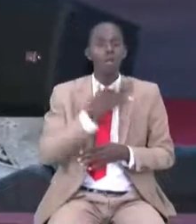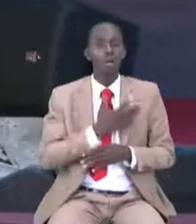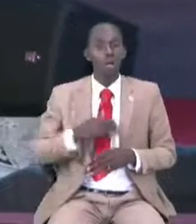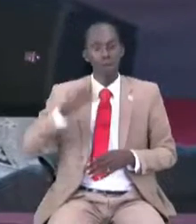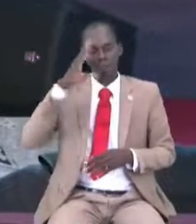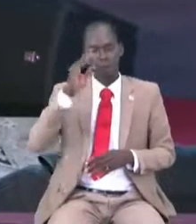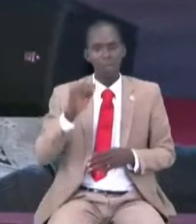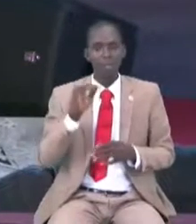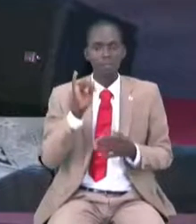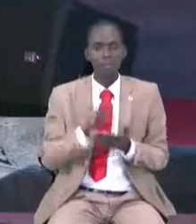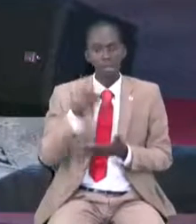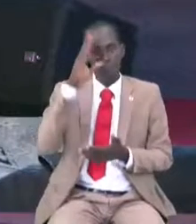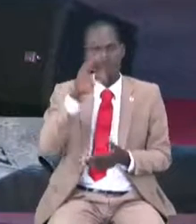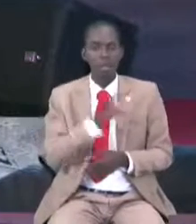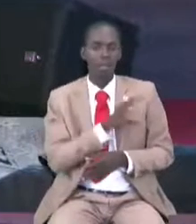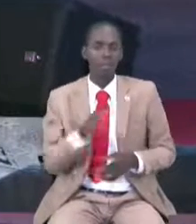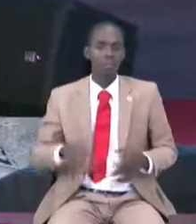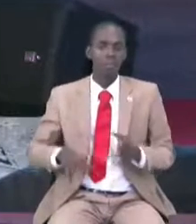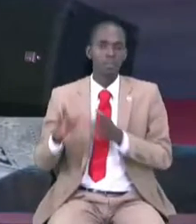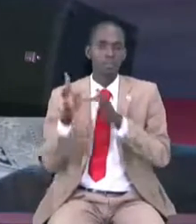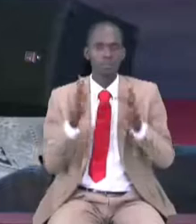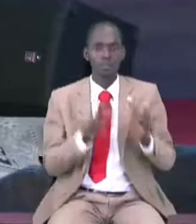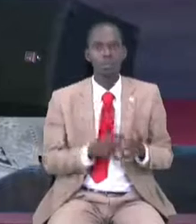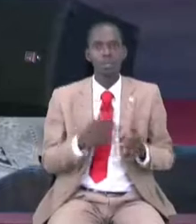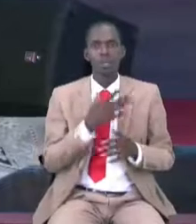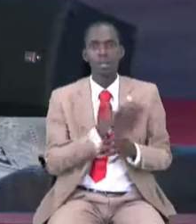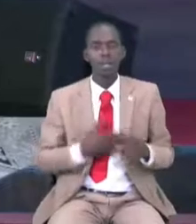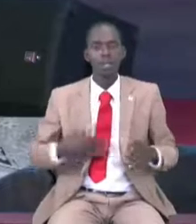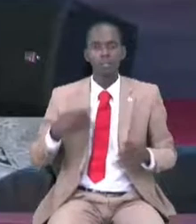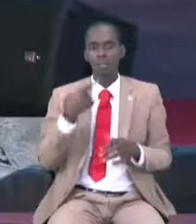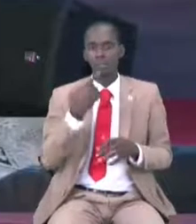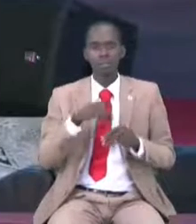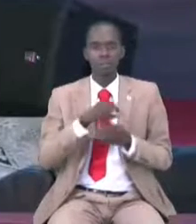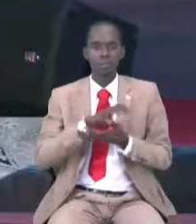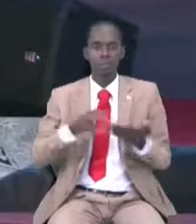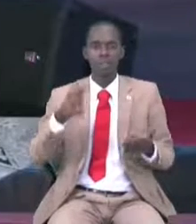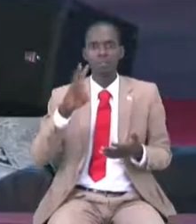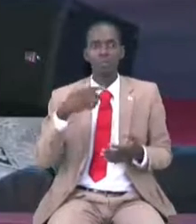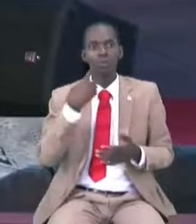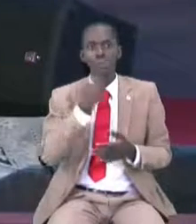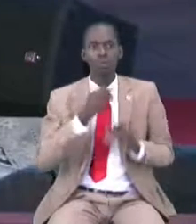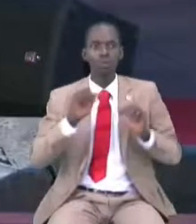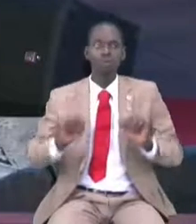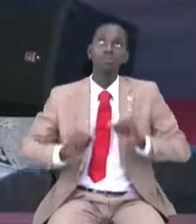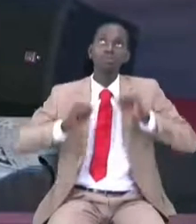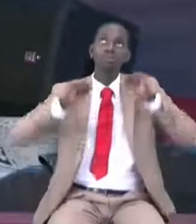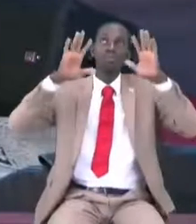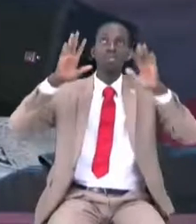s'est donné lui-même en rançon pour tous, juifs et païens,